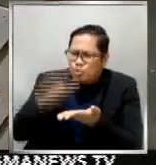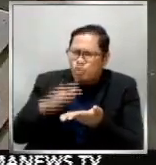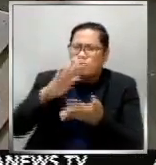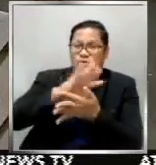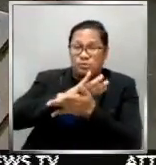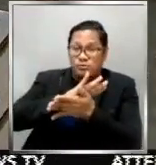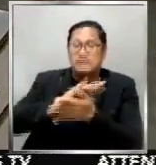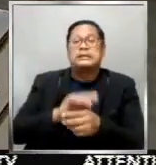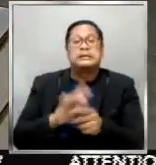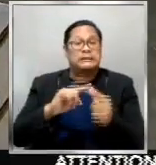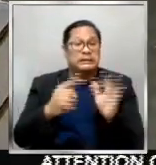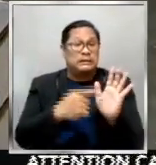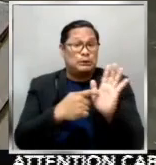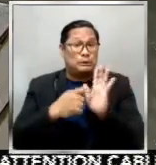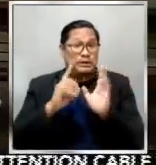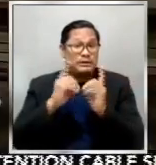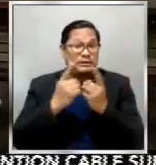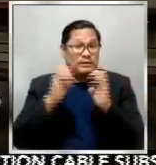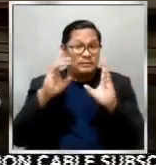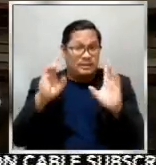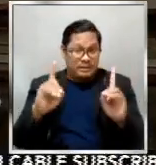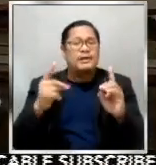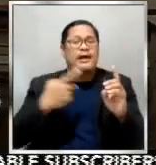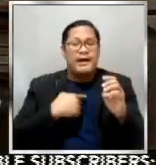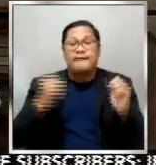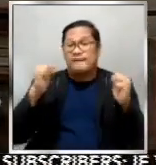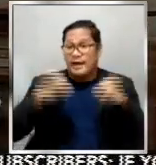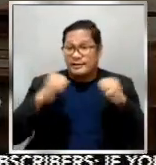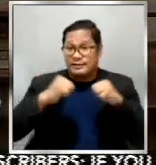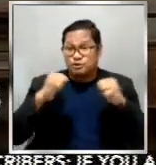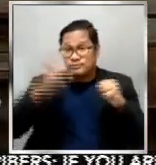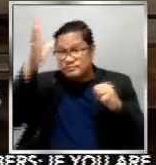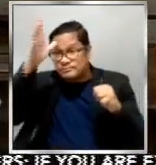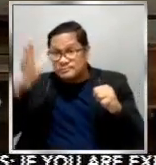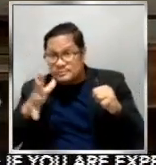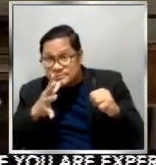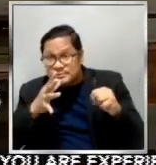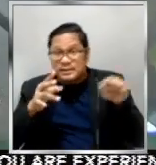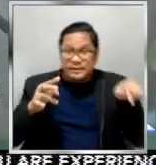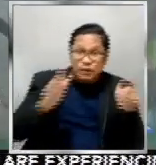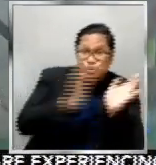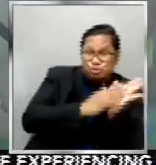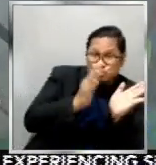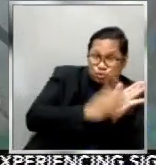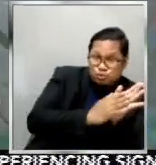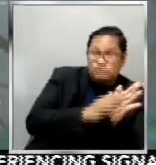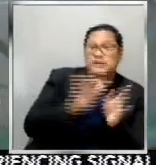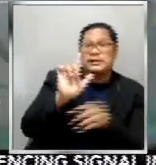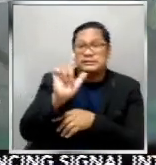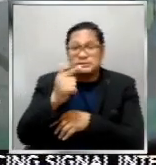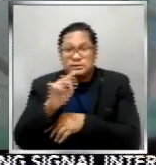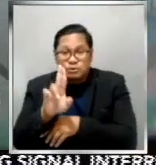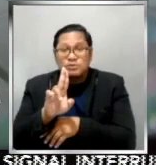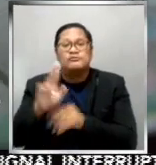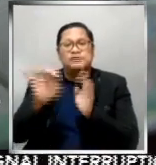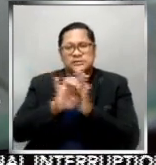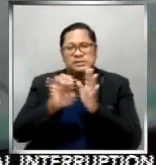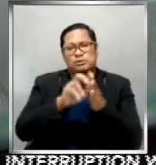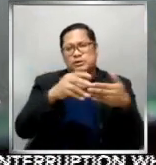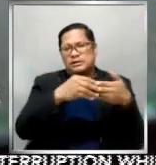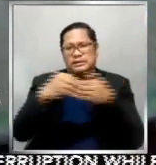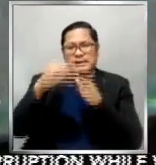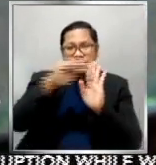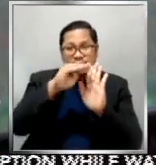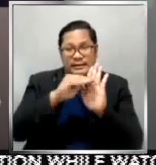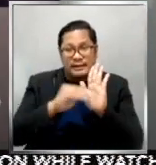na magkaroon ng kasunduan ng mga magulang, principal ng paaralan at local government units pagdating sa guidelines ng limited